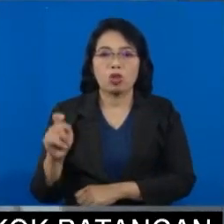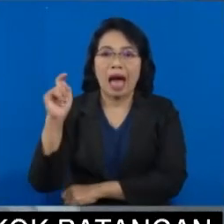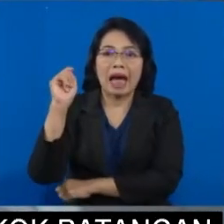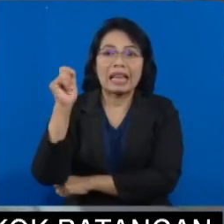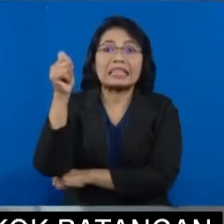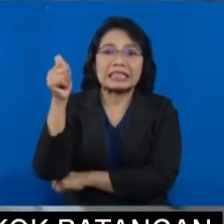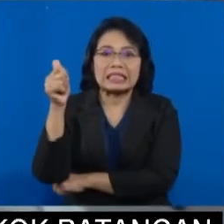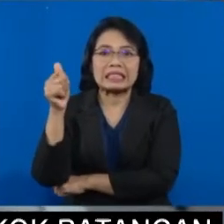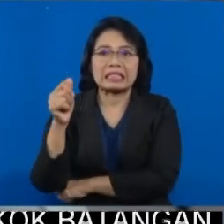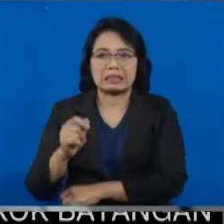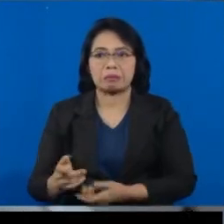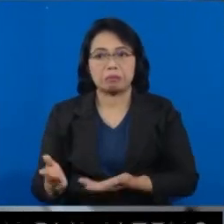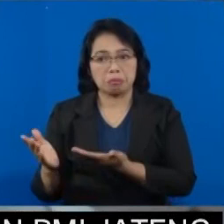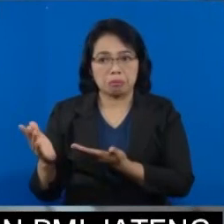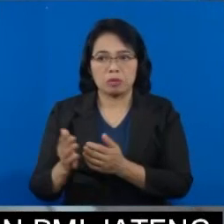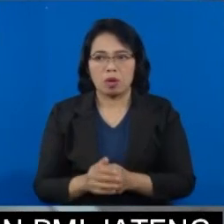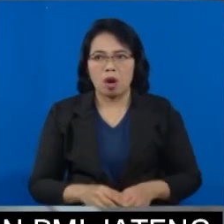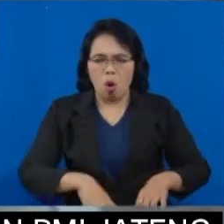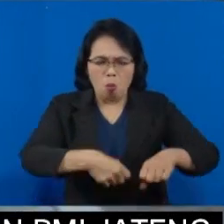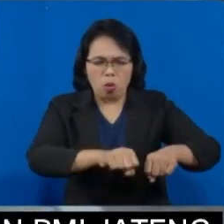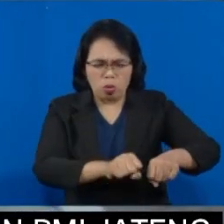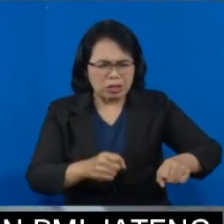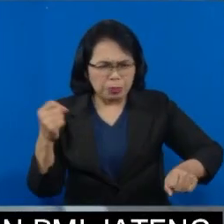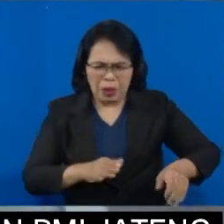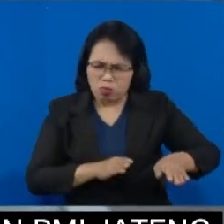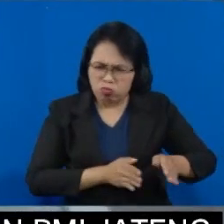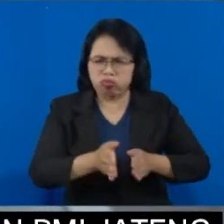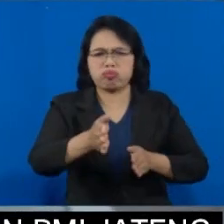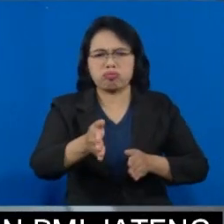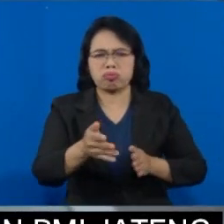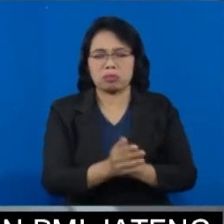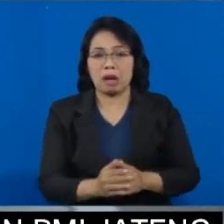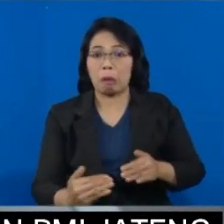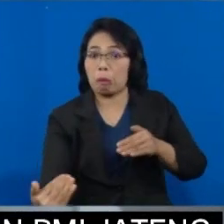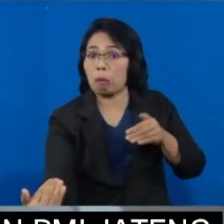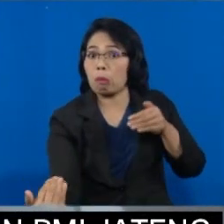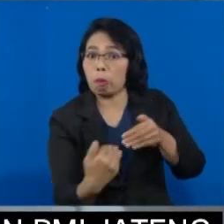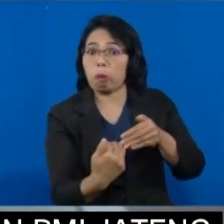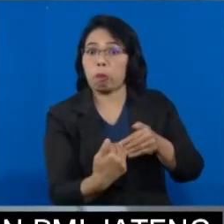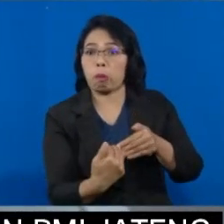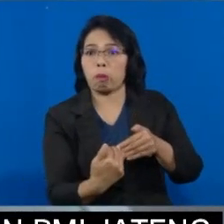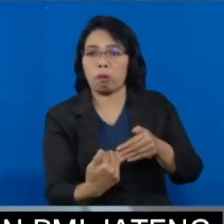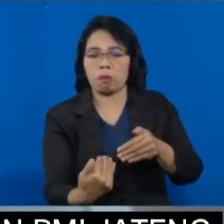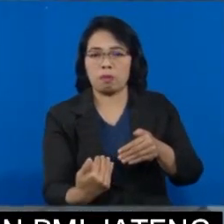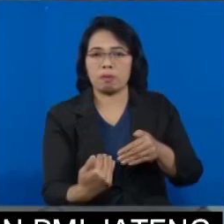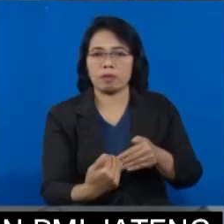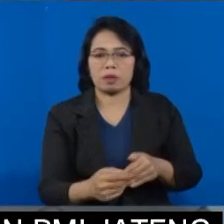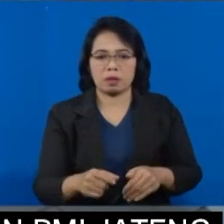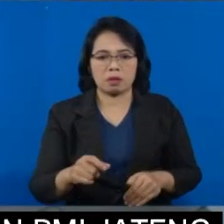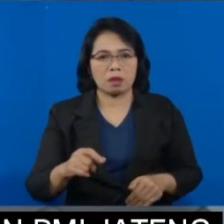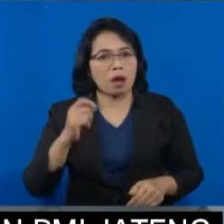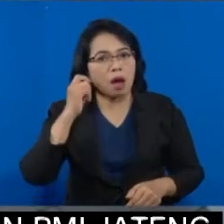berusaha menyalip kendaraan di depannya dengan kecepatan tinggi. Tiba-tiba dari arah berlawanan muncul sepeda motor yang dikendarai seorang